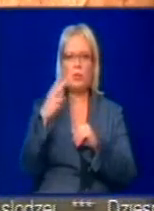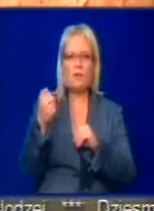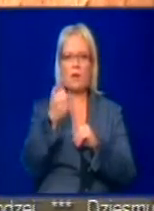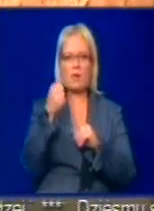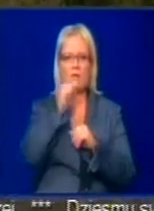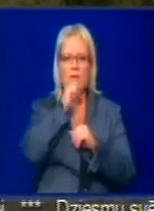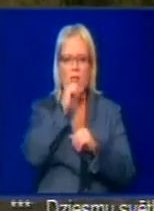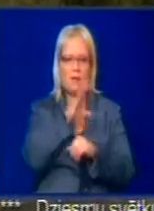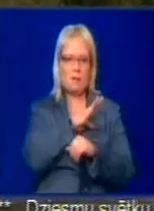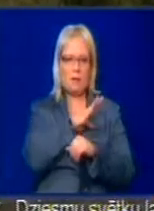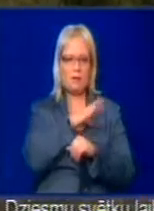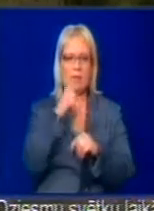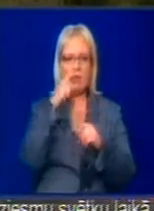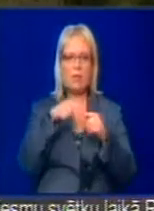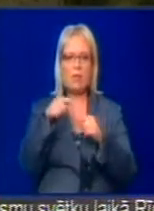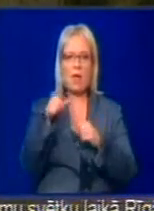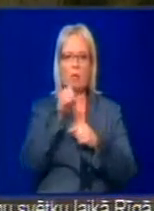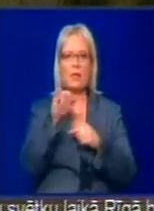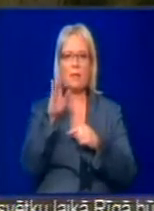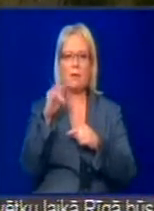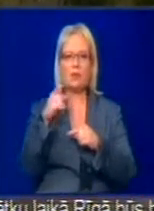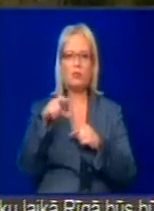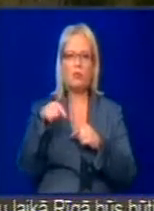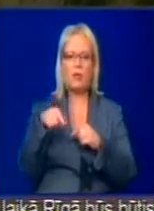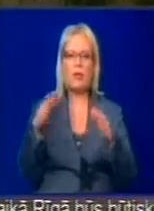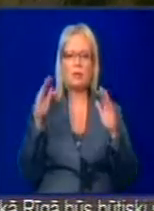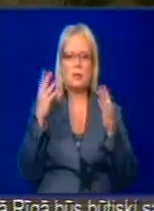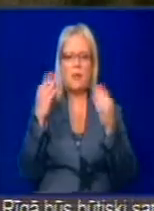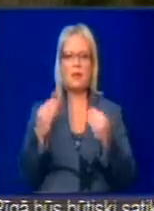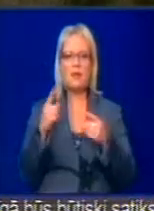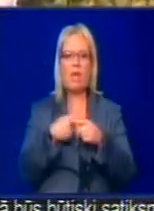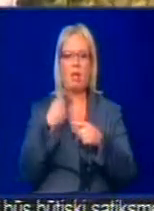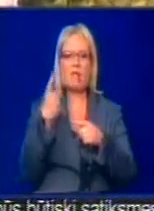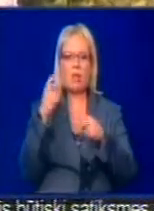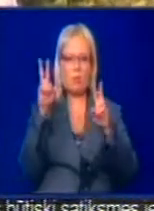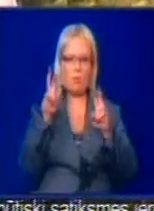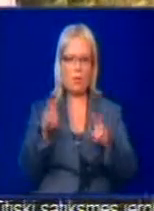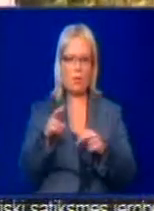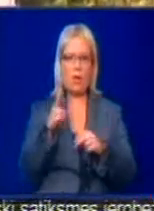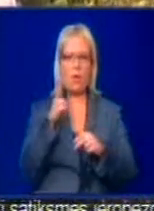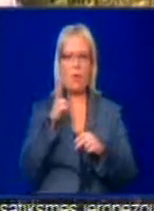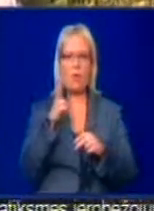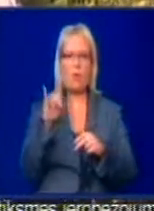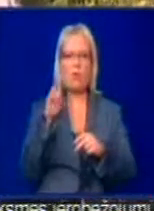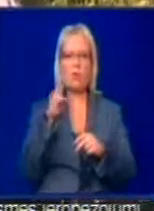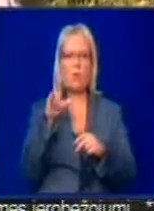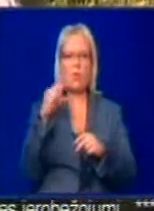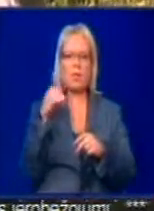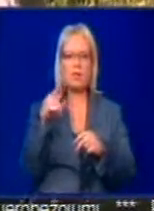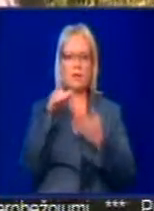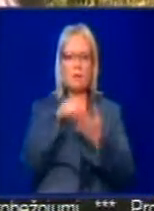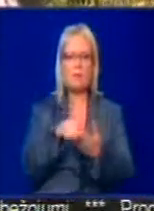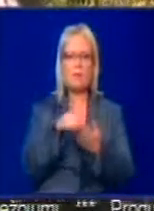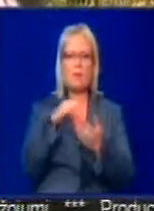gadus vēlāk te bija. Netālu no Lībiešu Uparalas šajās dienās tiks veikts vēl kāds pētījums – Koķules kapsētā, kur apbedītas